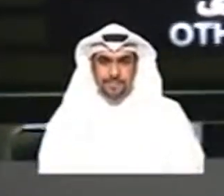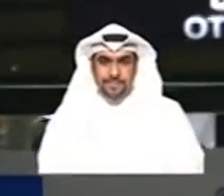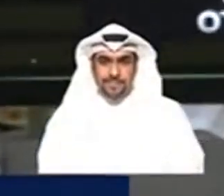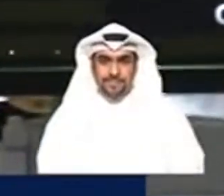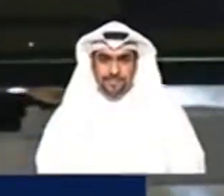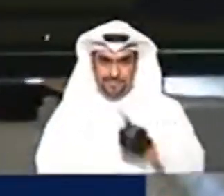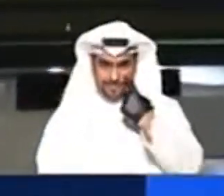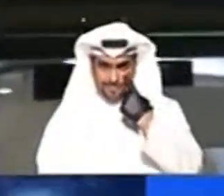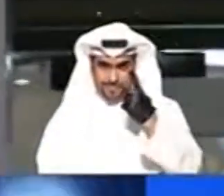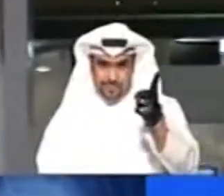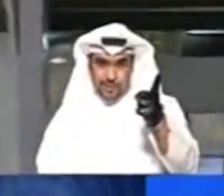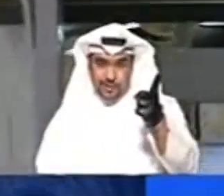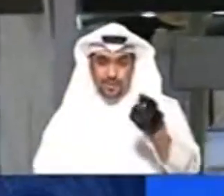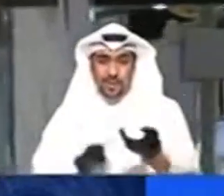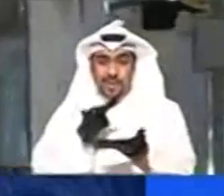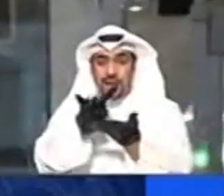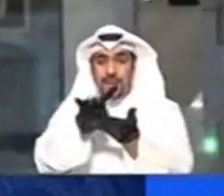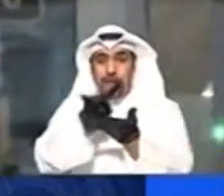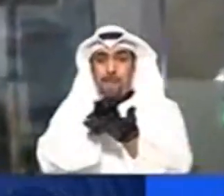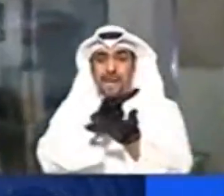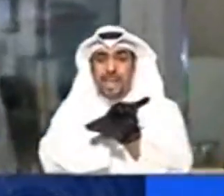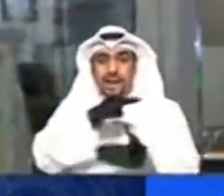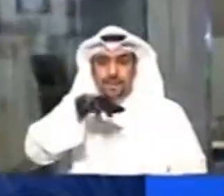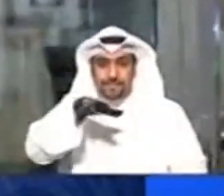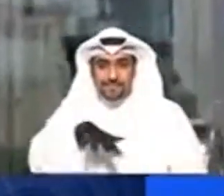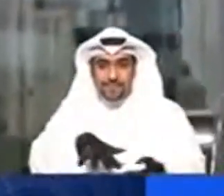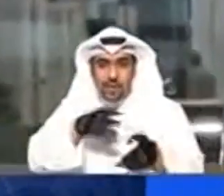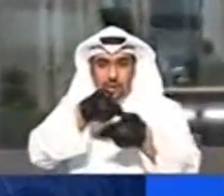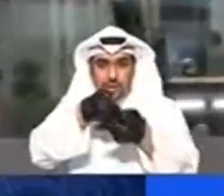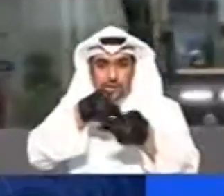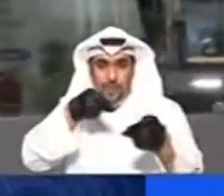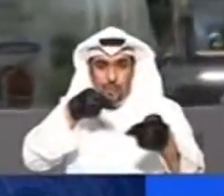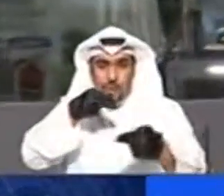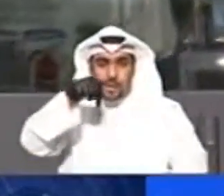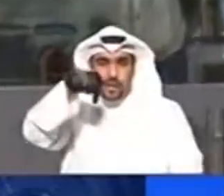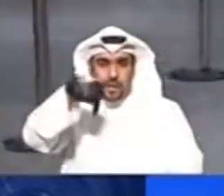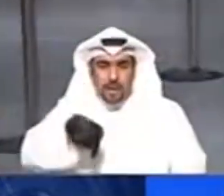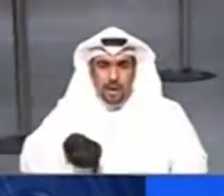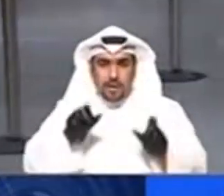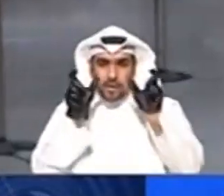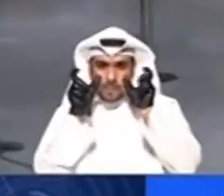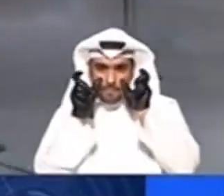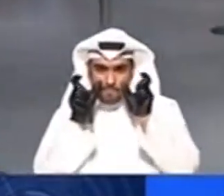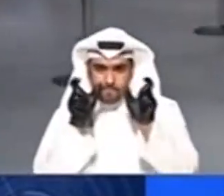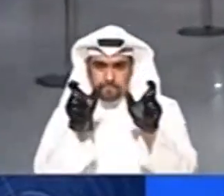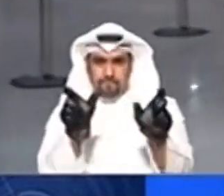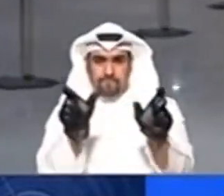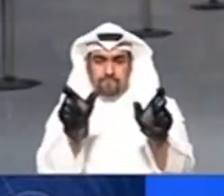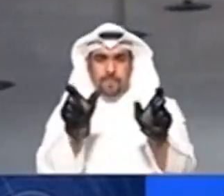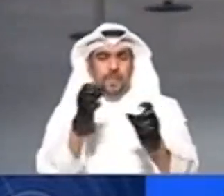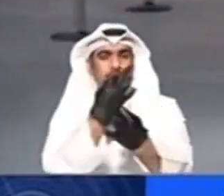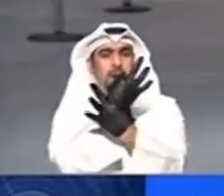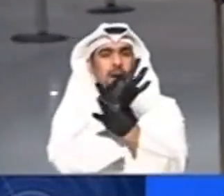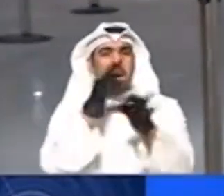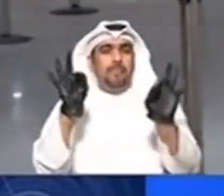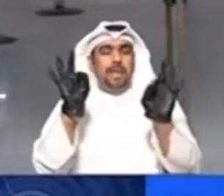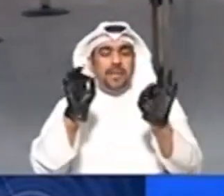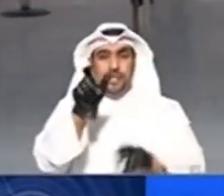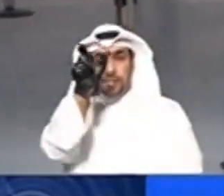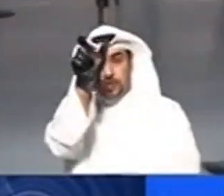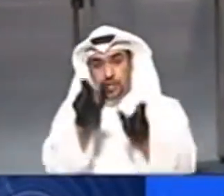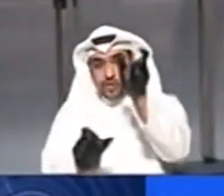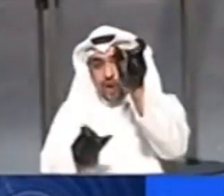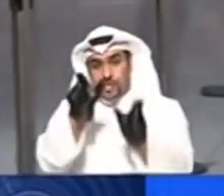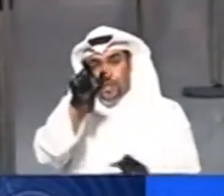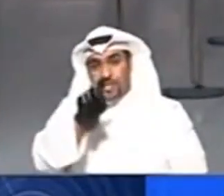تبذل الإدارة العامة للطيران المدني جهودا كبيرة في الإشراف على تنظيم رحلات المغادرين للمقيمين ومنهم مخالفي